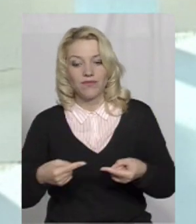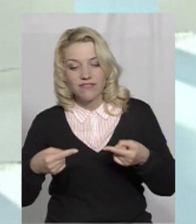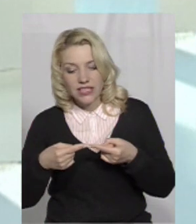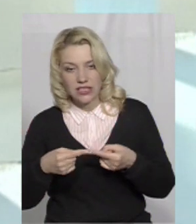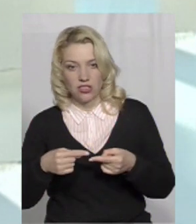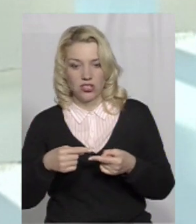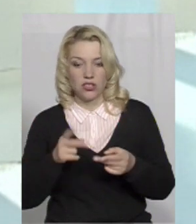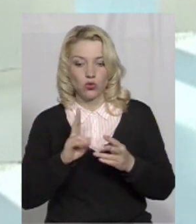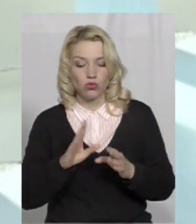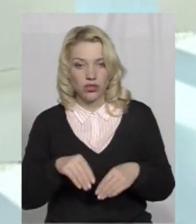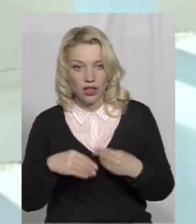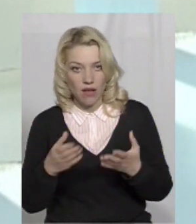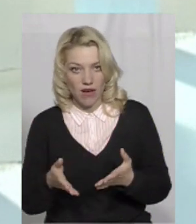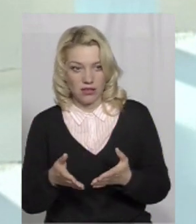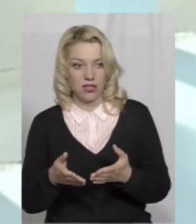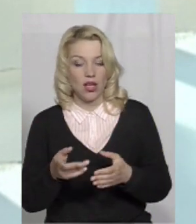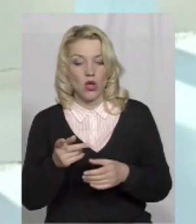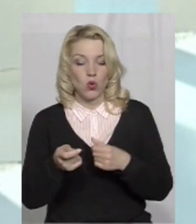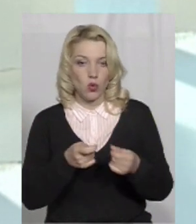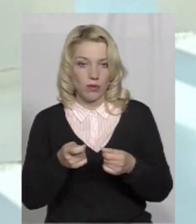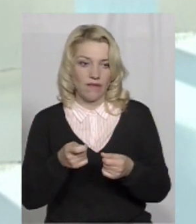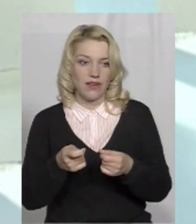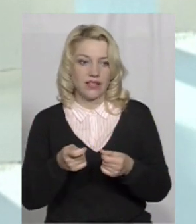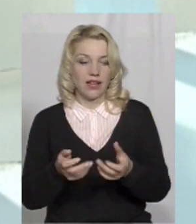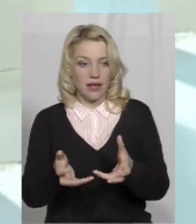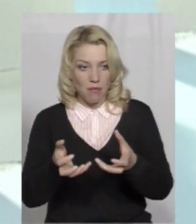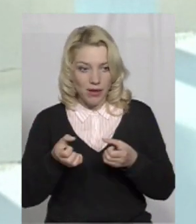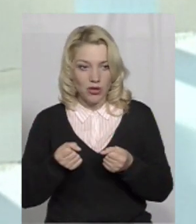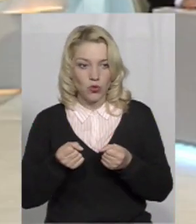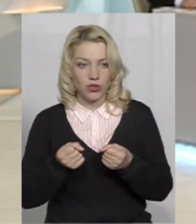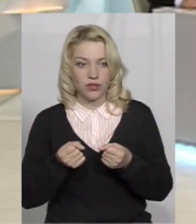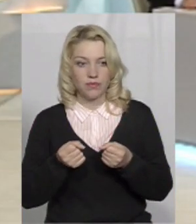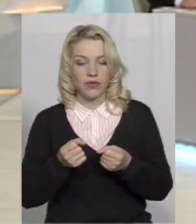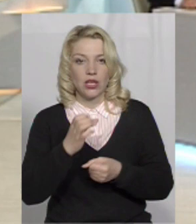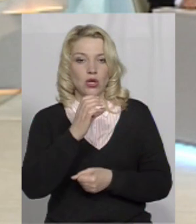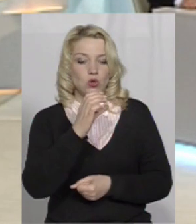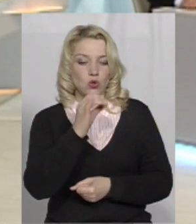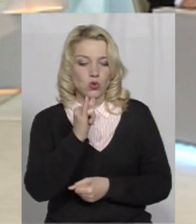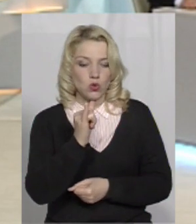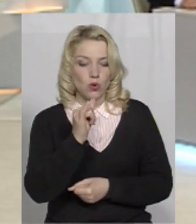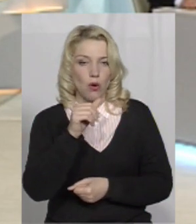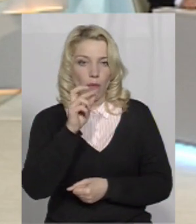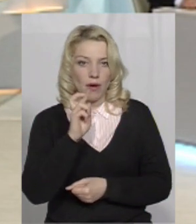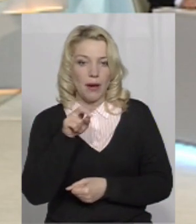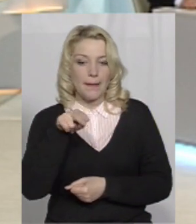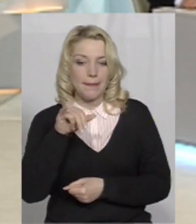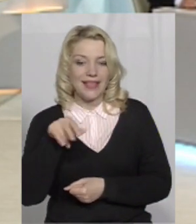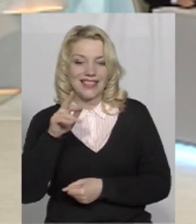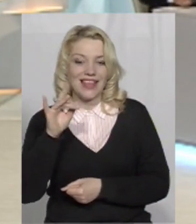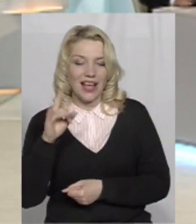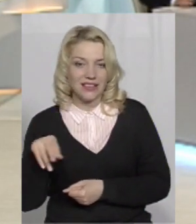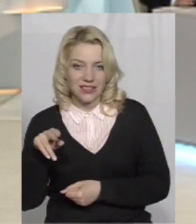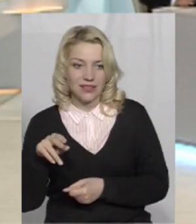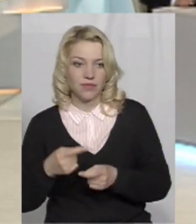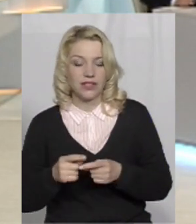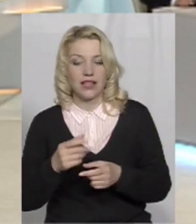їм надавати, то управителі беруть на субпідряд надавачів цих комунальних